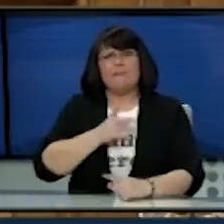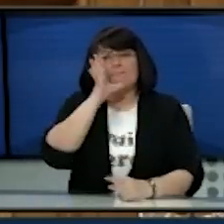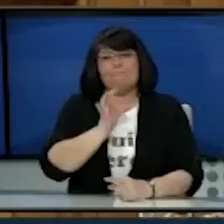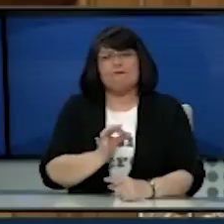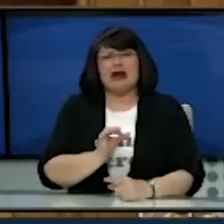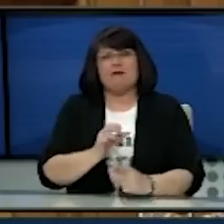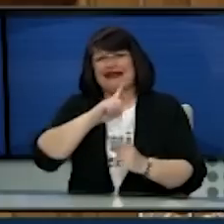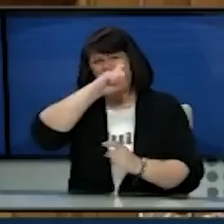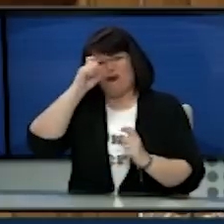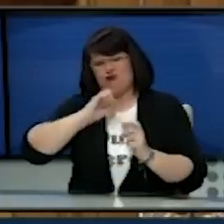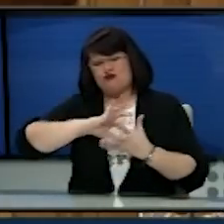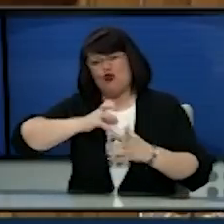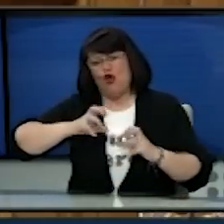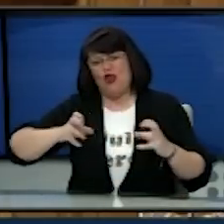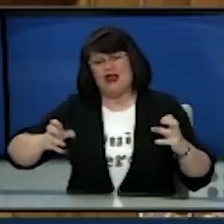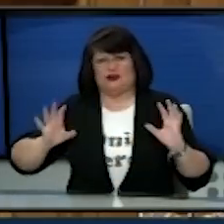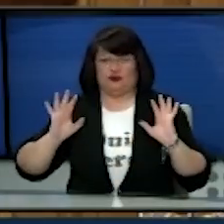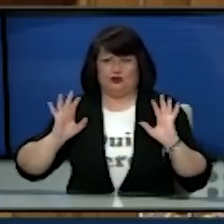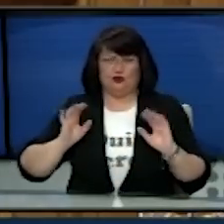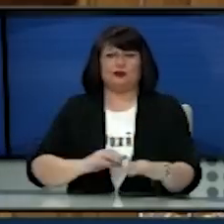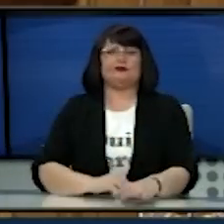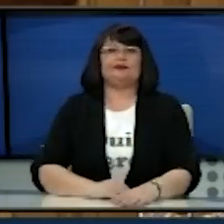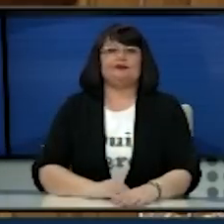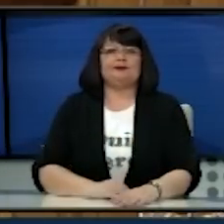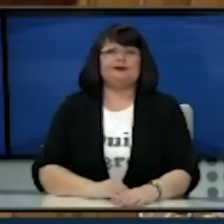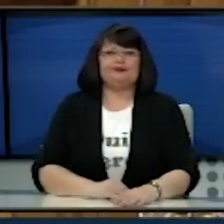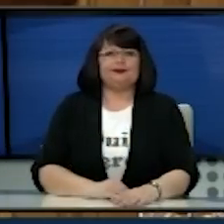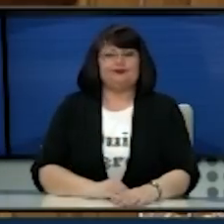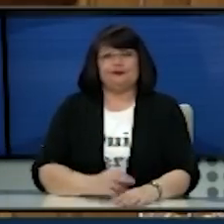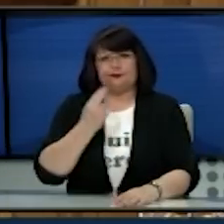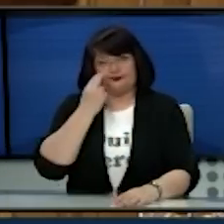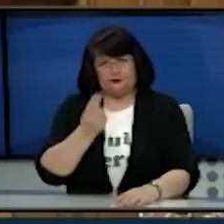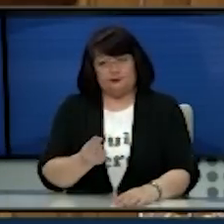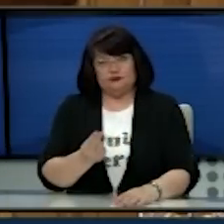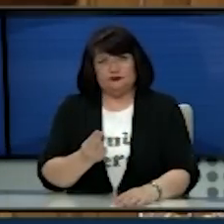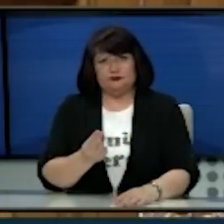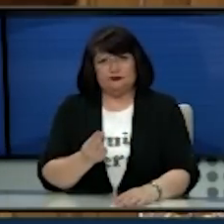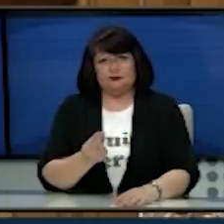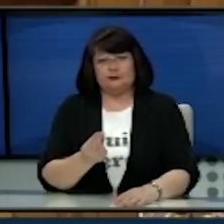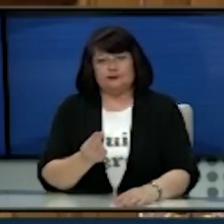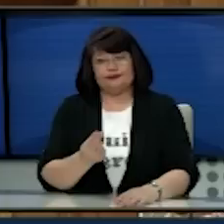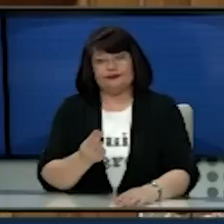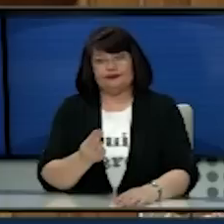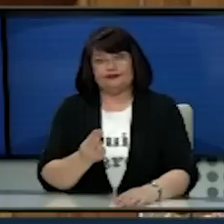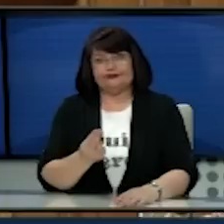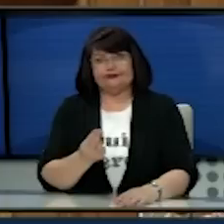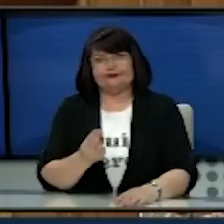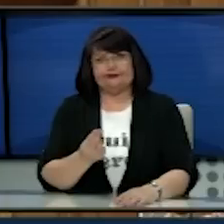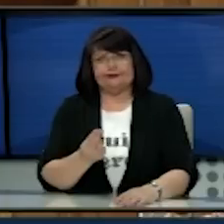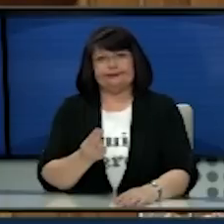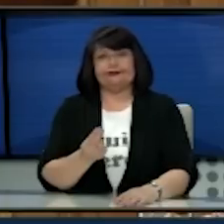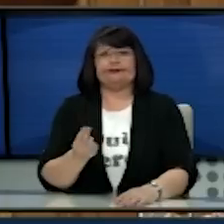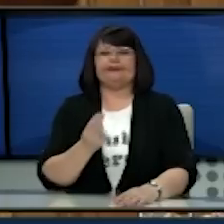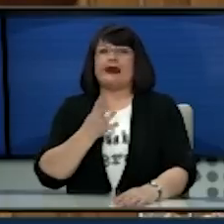είναι πιο περίπλοκη, πιο πολύπλοκη. Εκ πρώτης όψεως φαίνεται σαν εκεί να κάνετε κάποια πιο